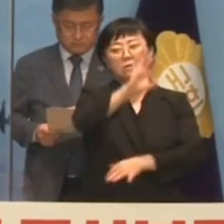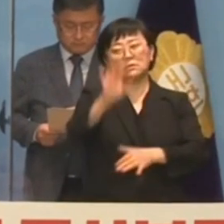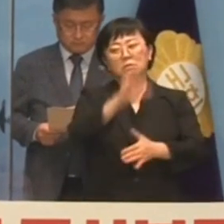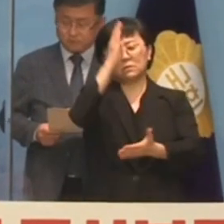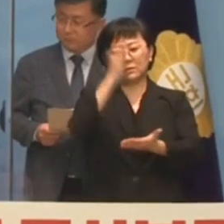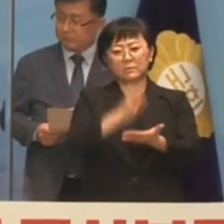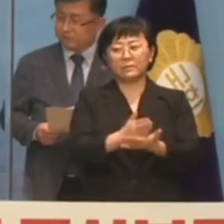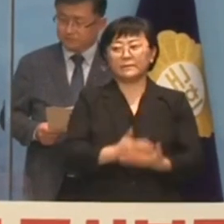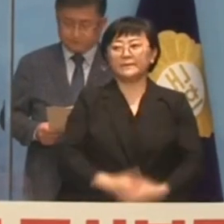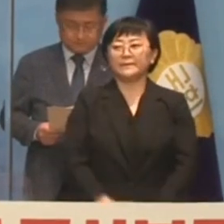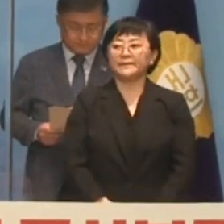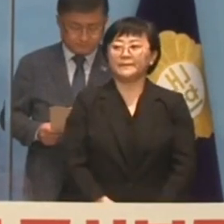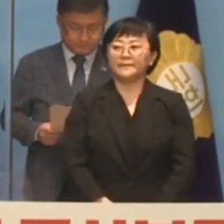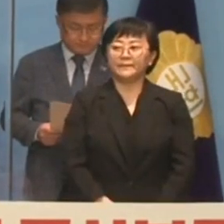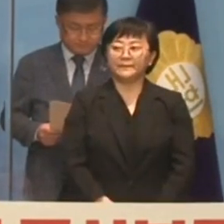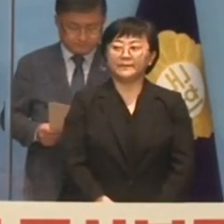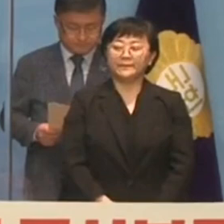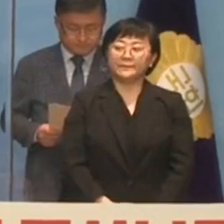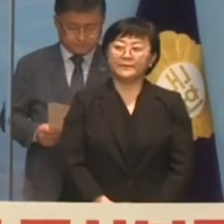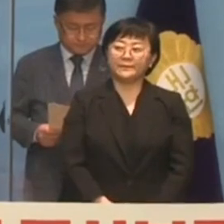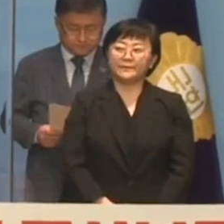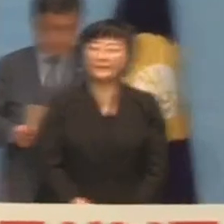되풀이해서는 안 될 것이다.